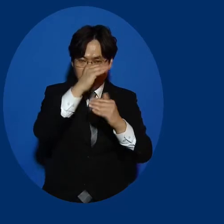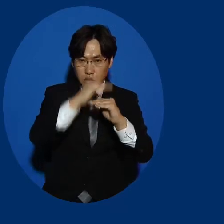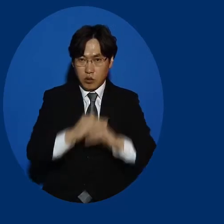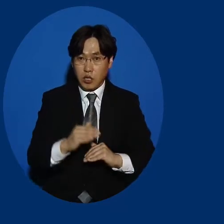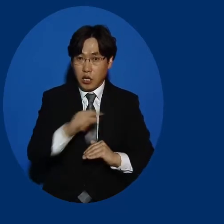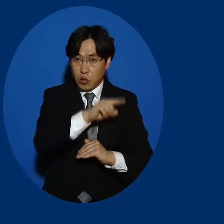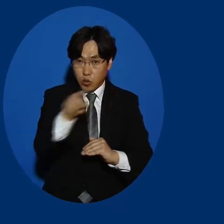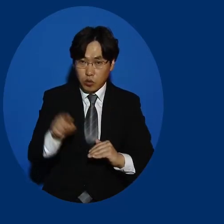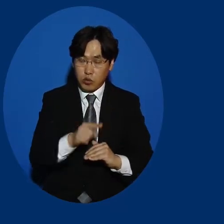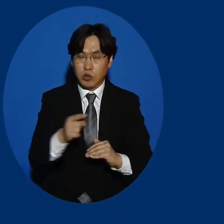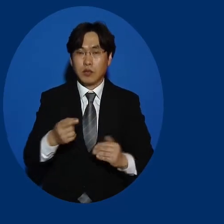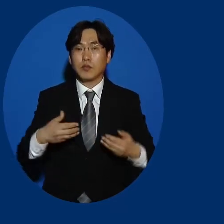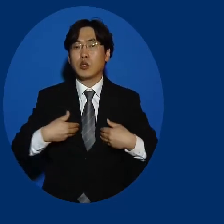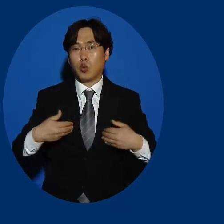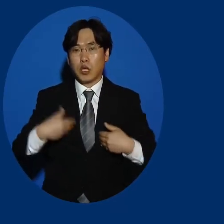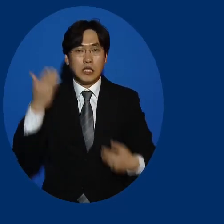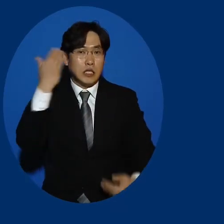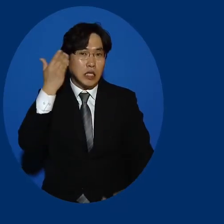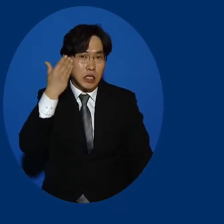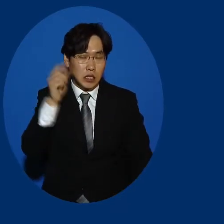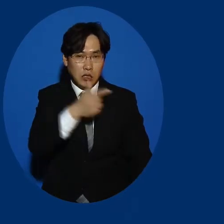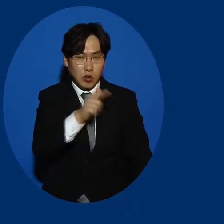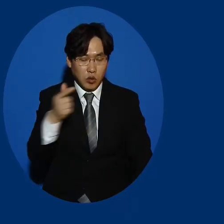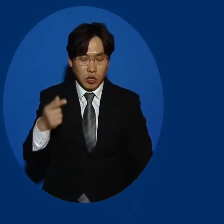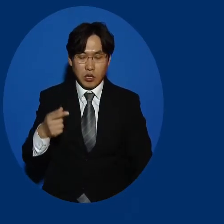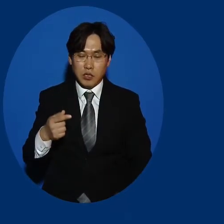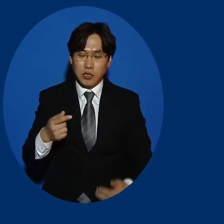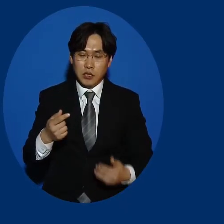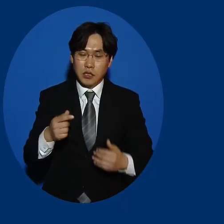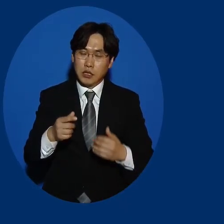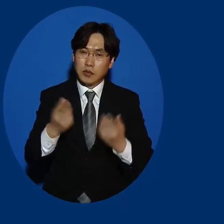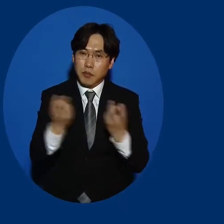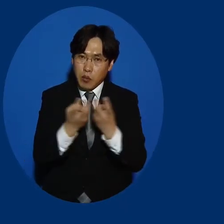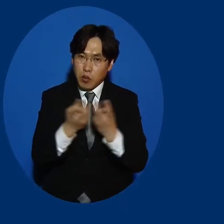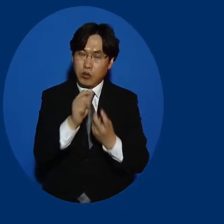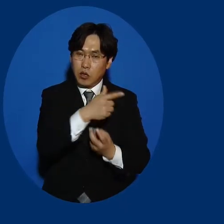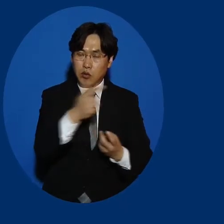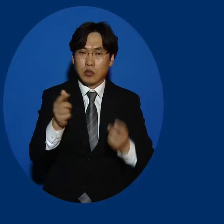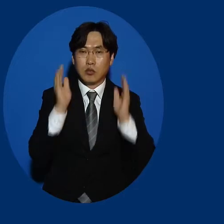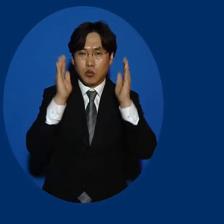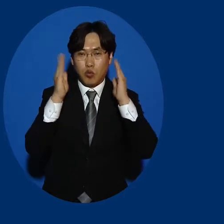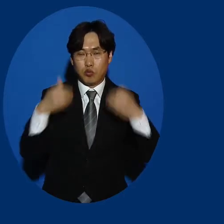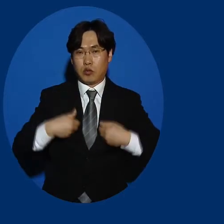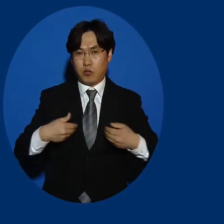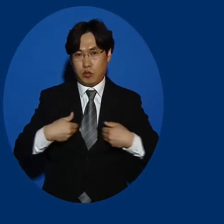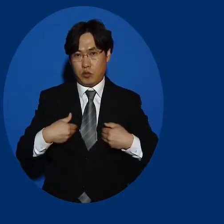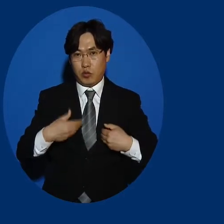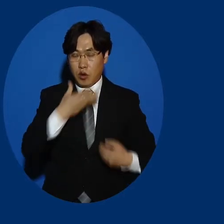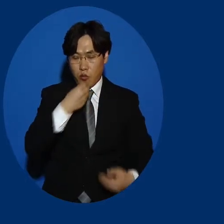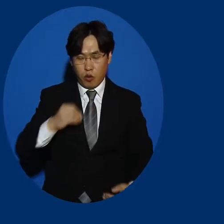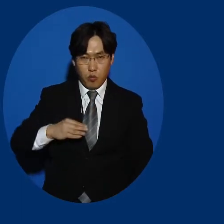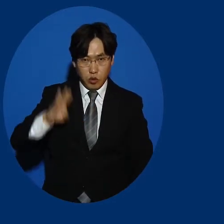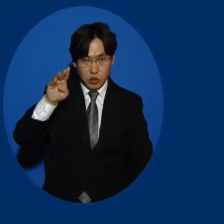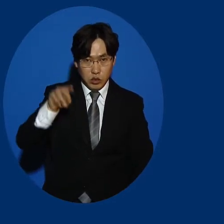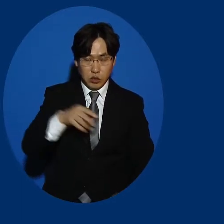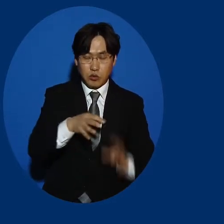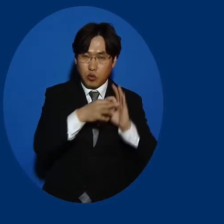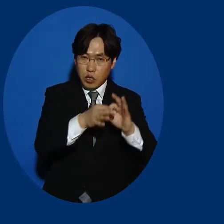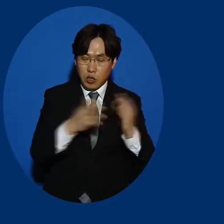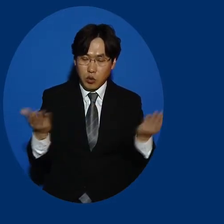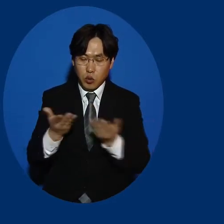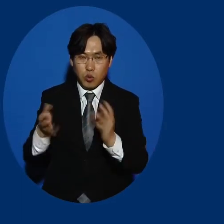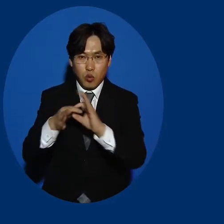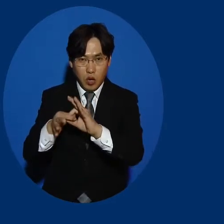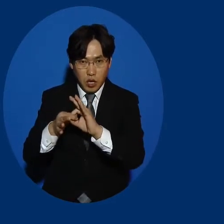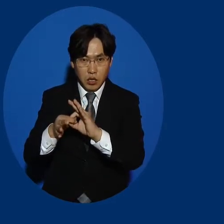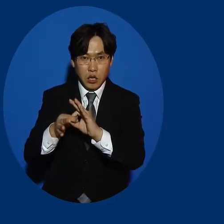이제 서 필요한 이제 지원 서비스 지원 받아야 될 것들이 좀 많기도 하고요. 또 복지, 보건, 의료, 노동 등의 이제